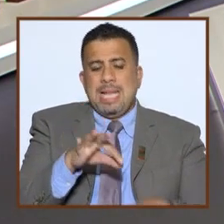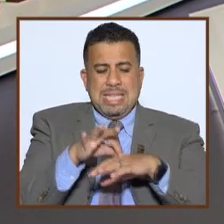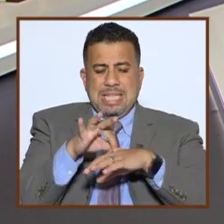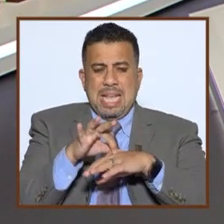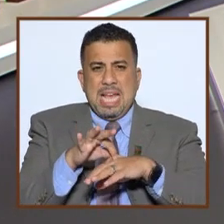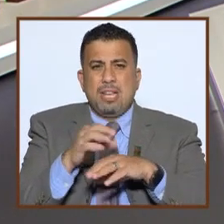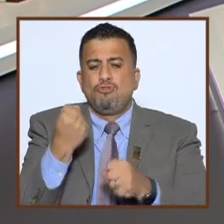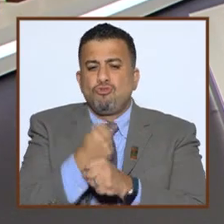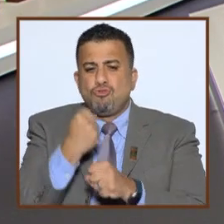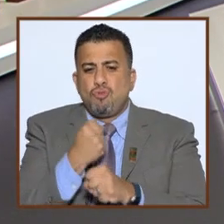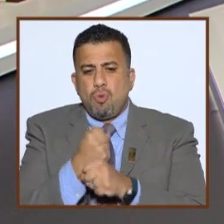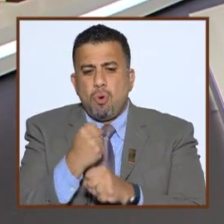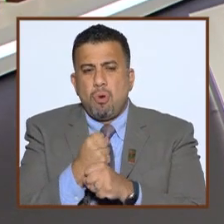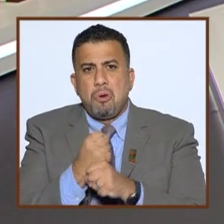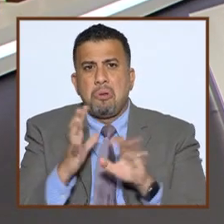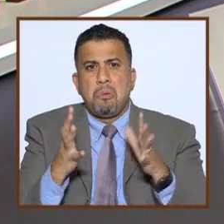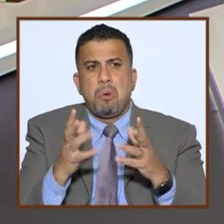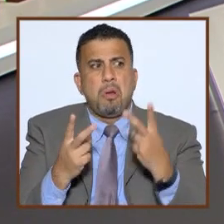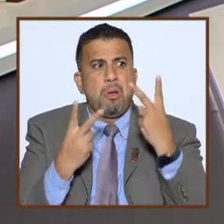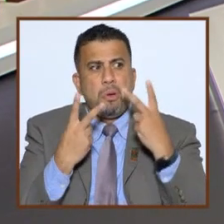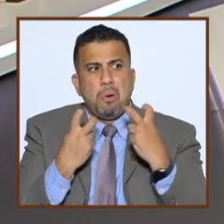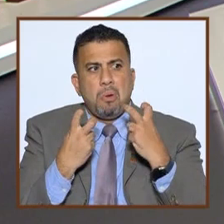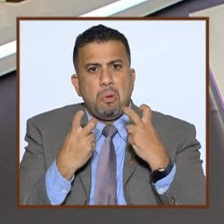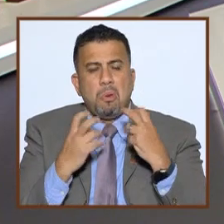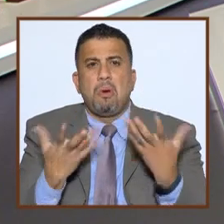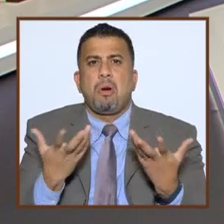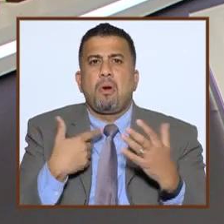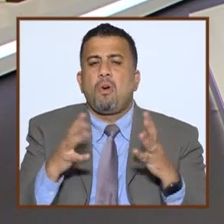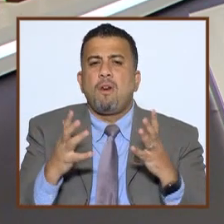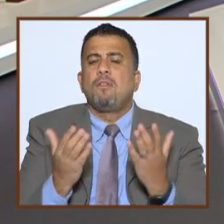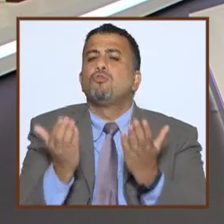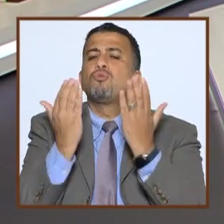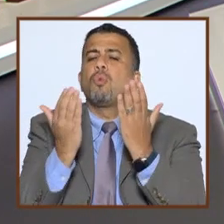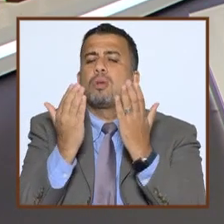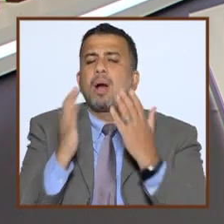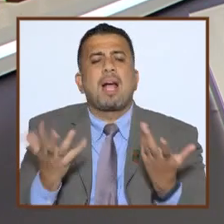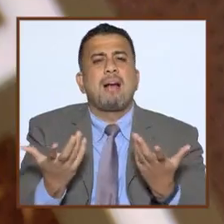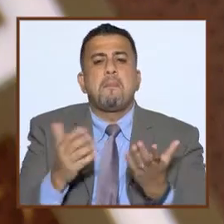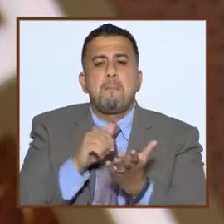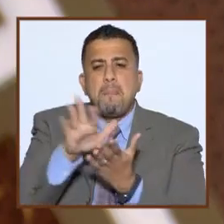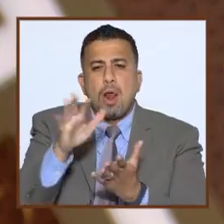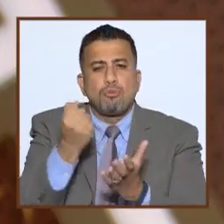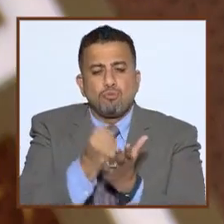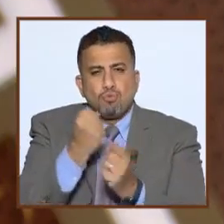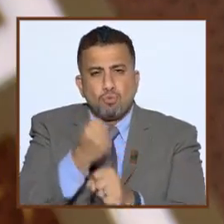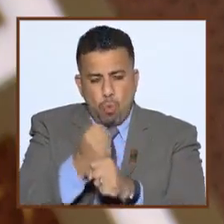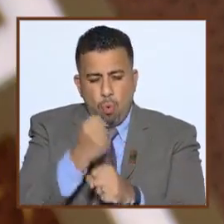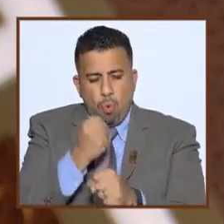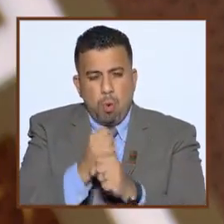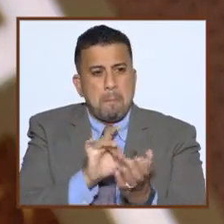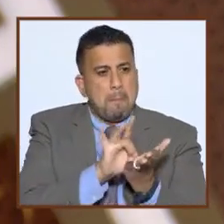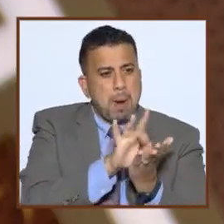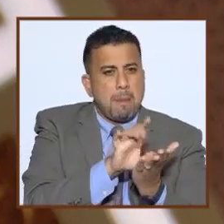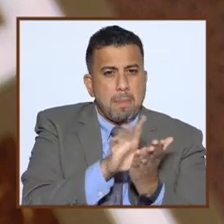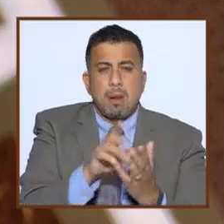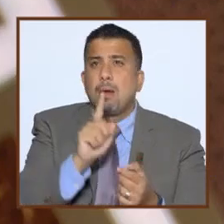ربه جل وعلا ان لا يتمم هذا الامر او انه يدعو بالخير اختي حنان بارك الله فيك مثل ما نذكر